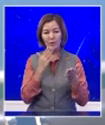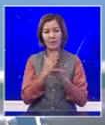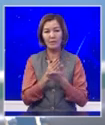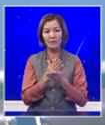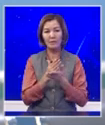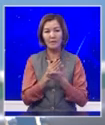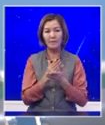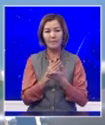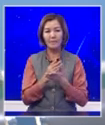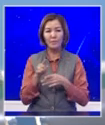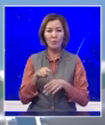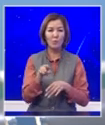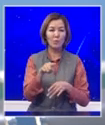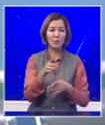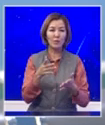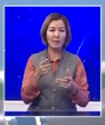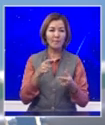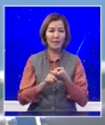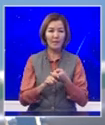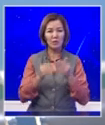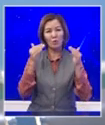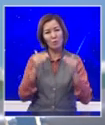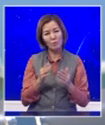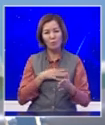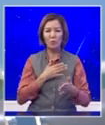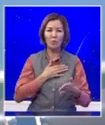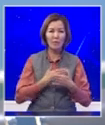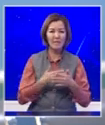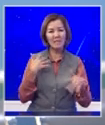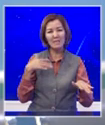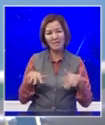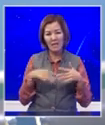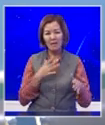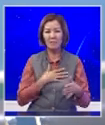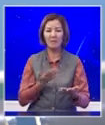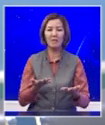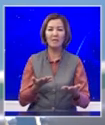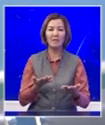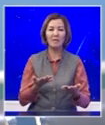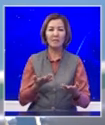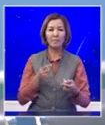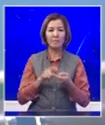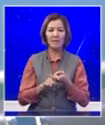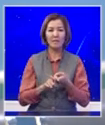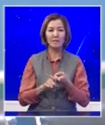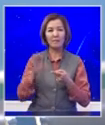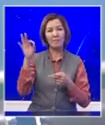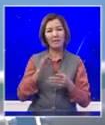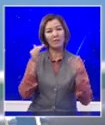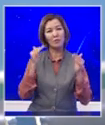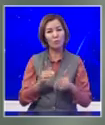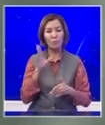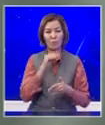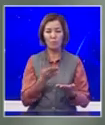қазіргі ұрығына байланысты, ұрығының төмен болуына байланысты, немесе жылжымалы процент төмен, содан